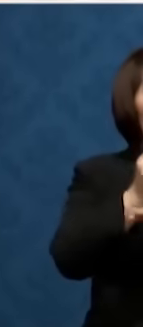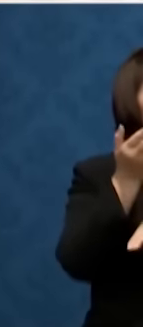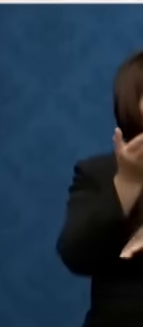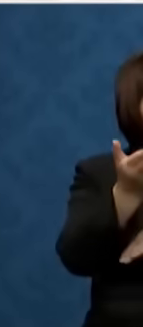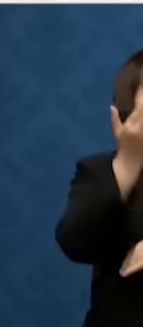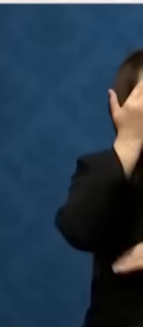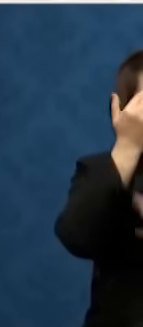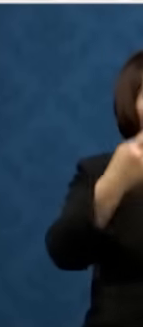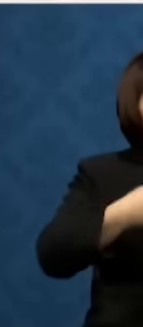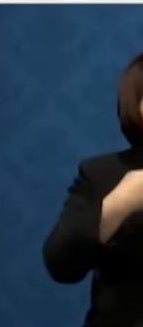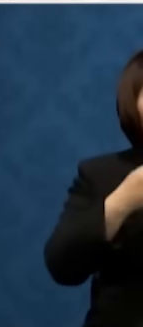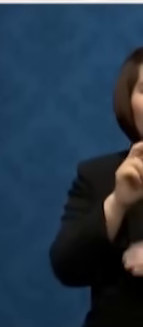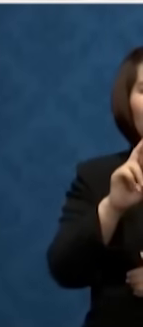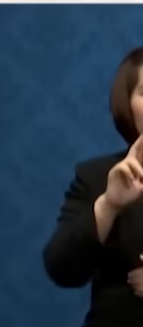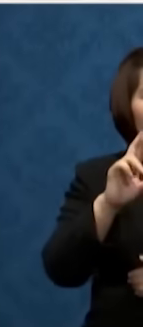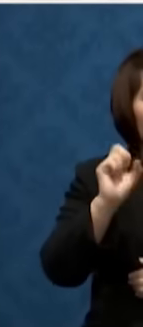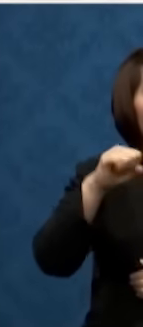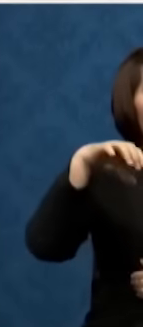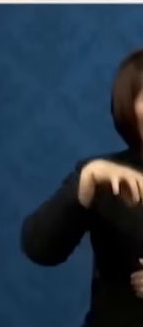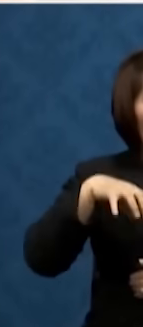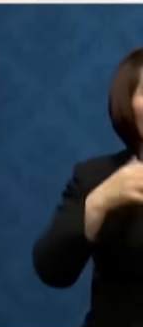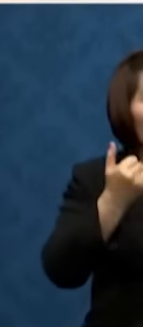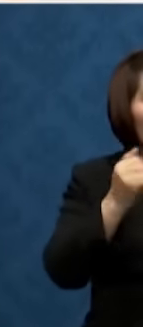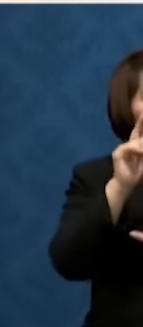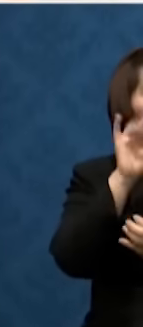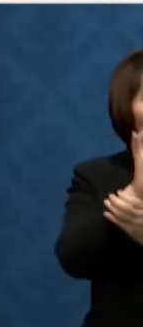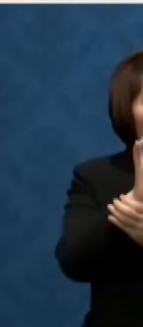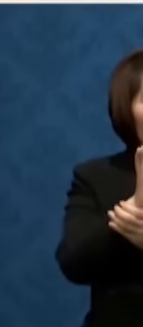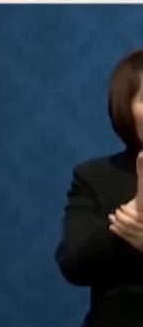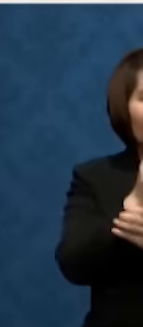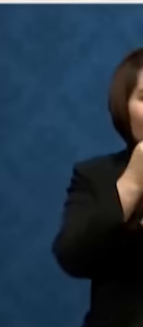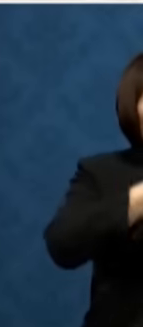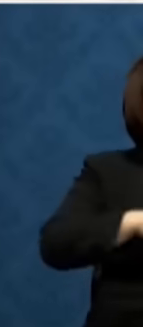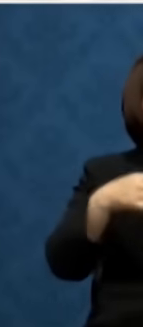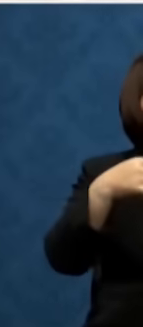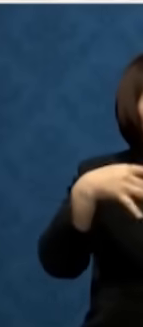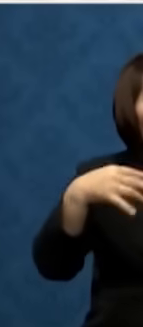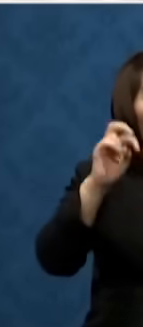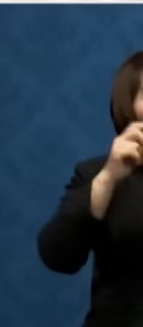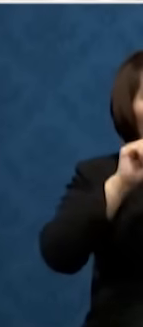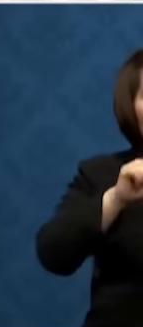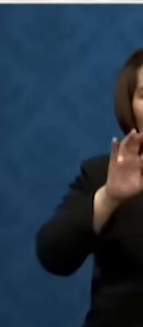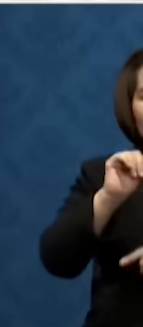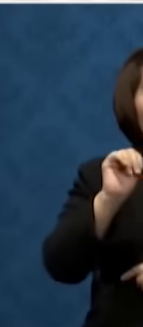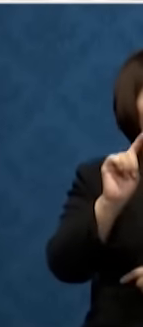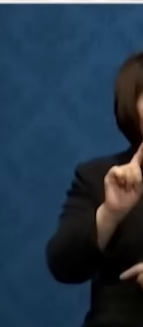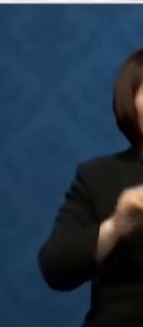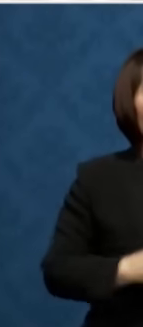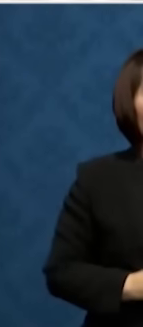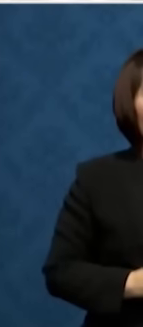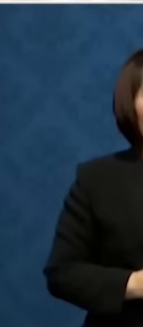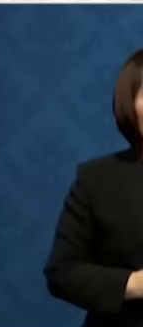ารัฐสภาของเรานะครับกำลังทำผิดข้อบังคับข้อที่41นะครับซึ่ง